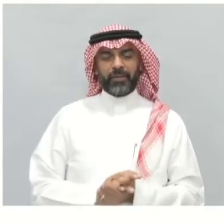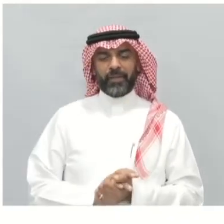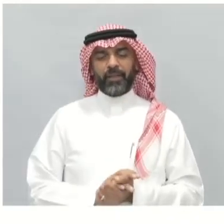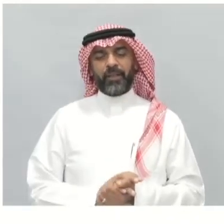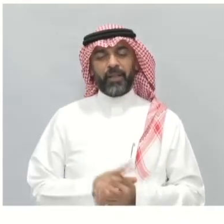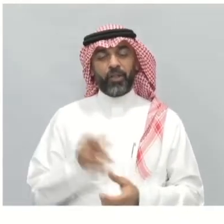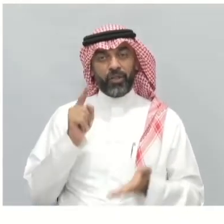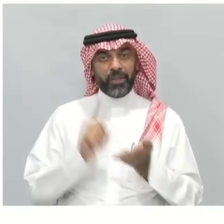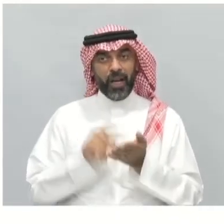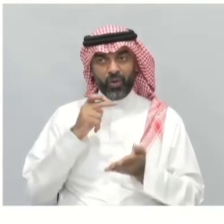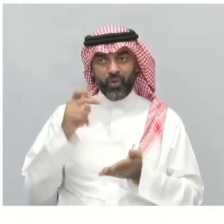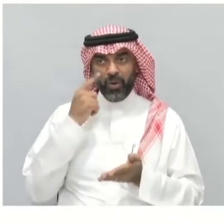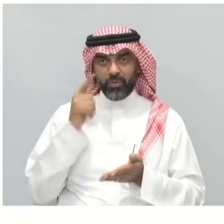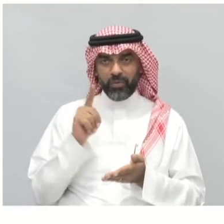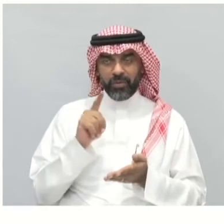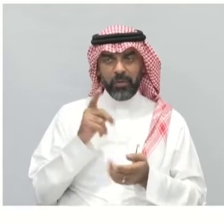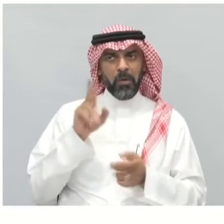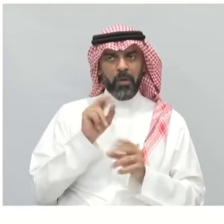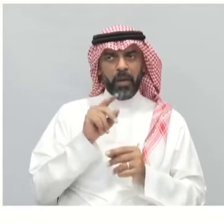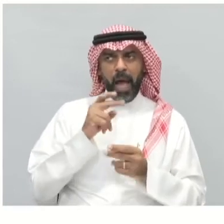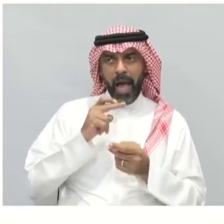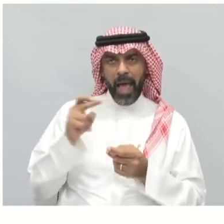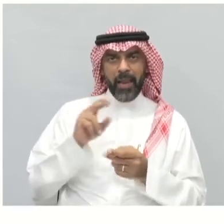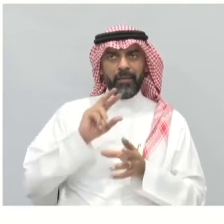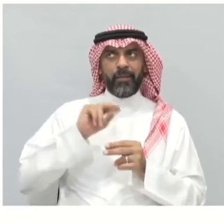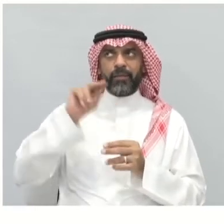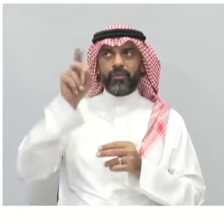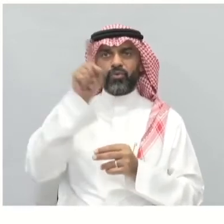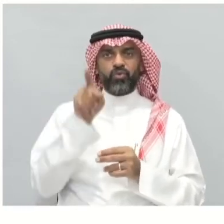اتفقنا منطقيا المعطيات اللي